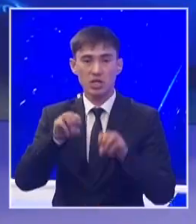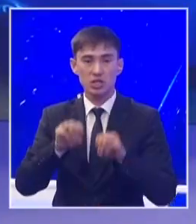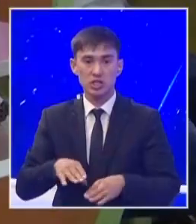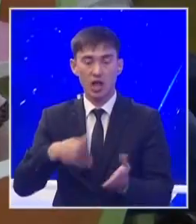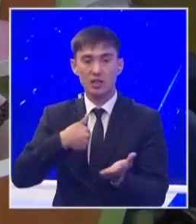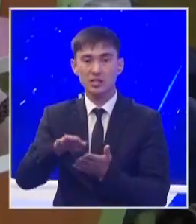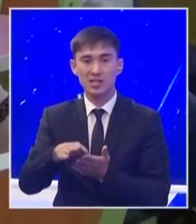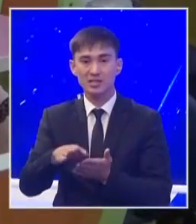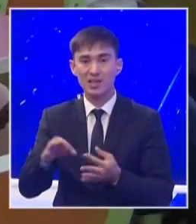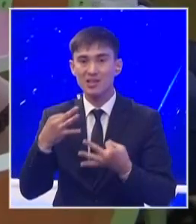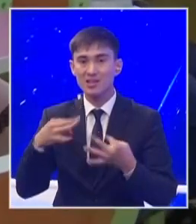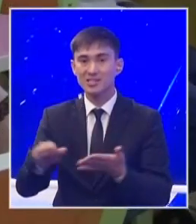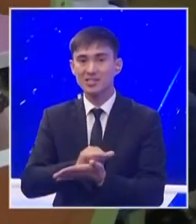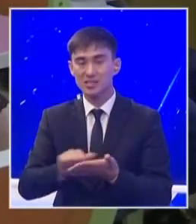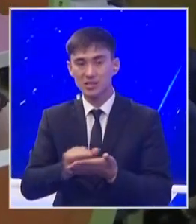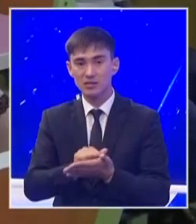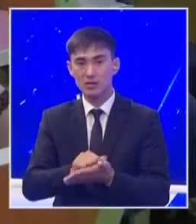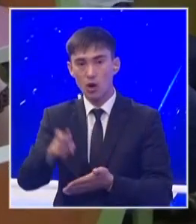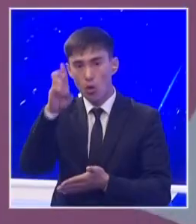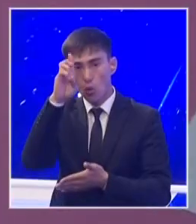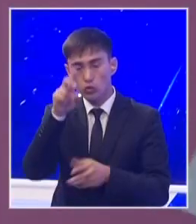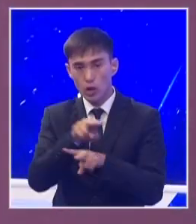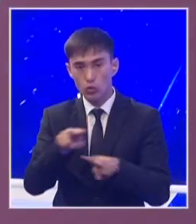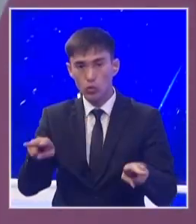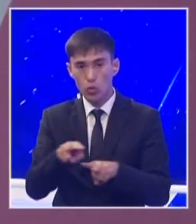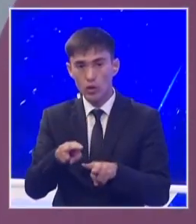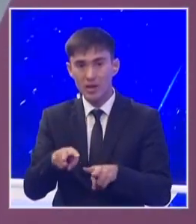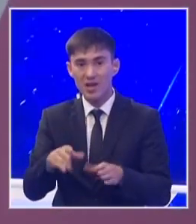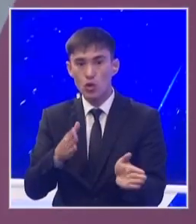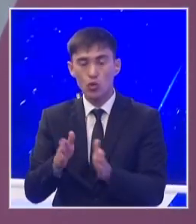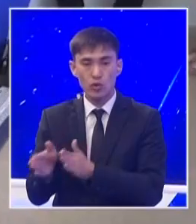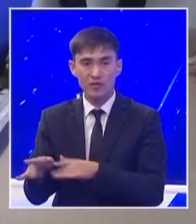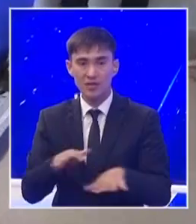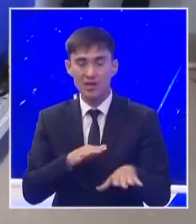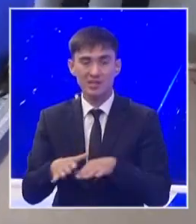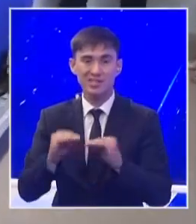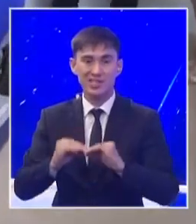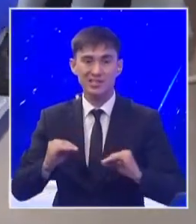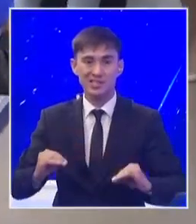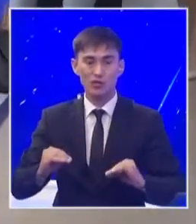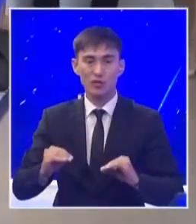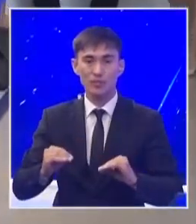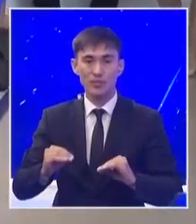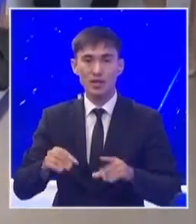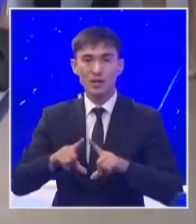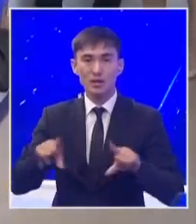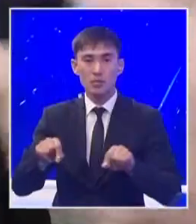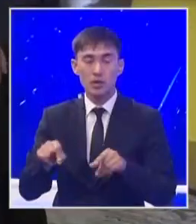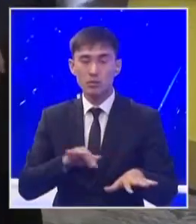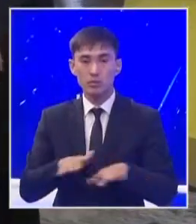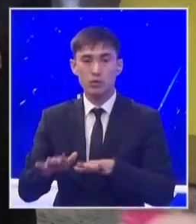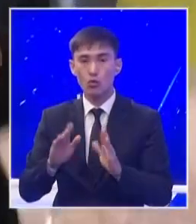решение отказаться от лицензирования, госконтроля, мониторинга и регулирования деятельности детсадов. Меры были приняты